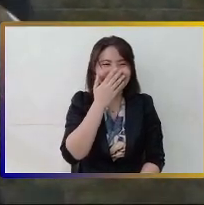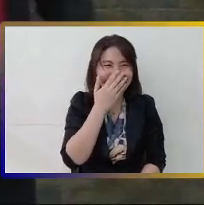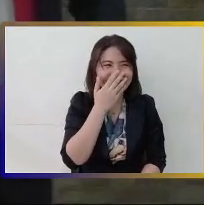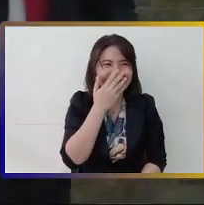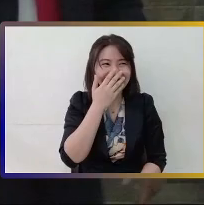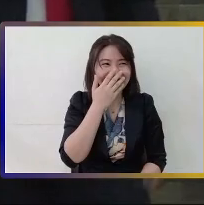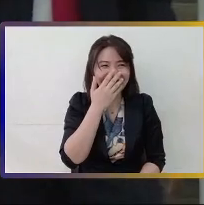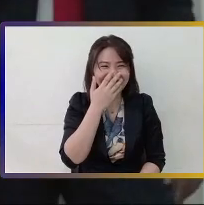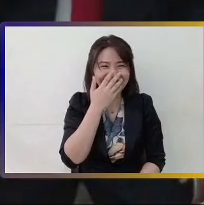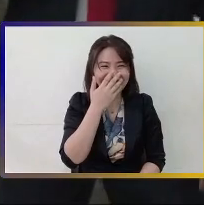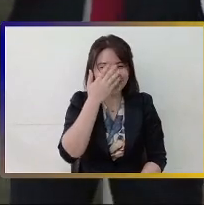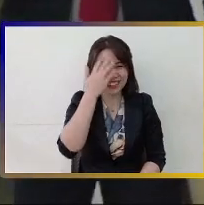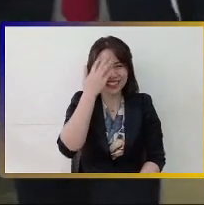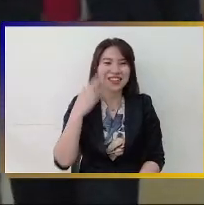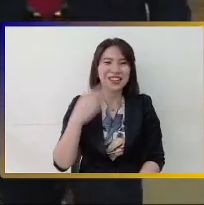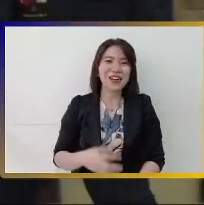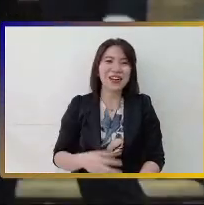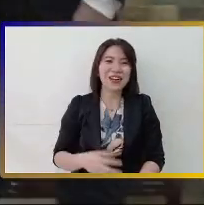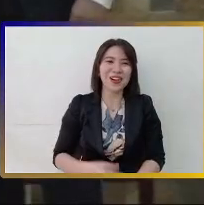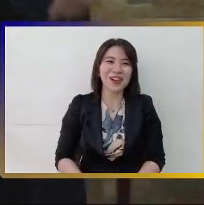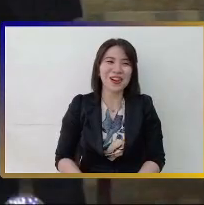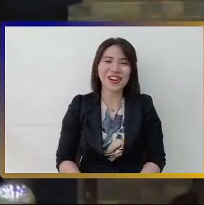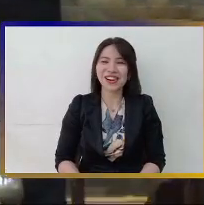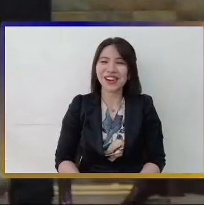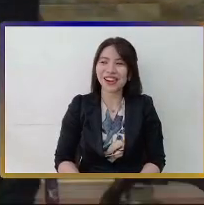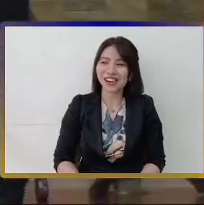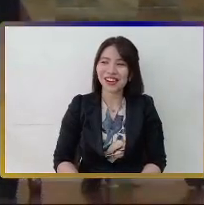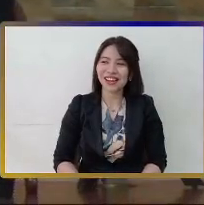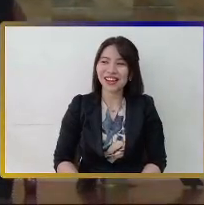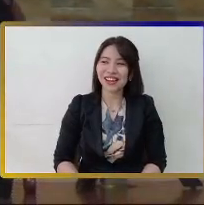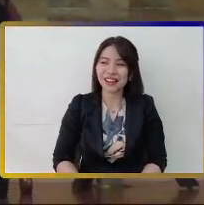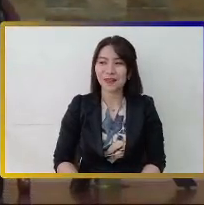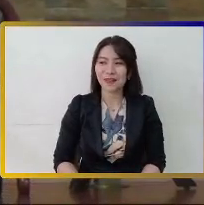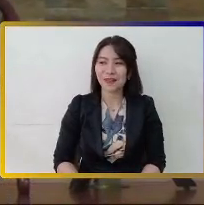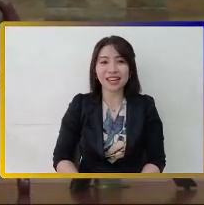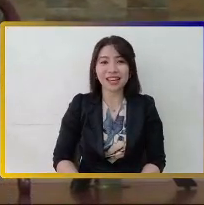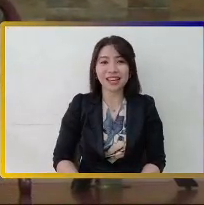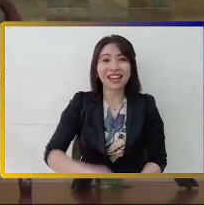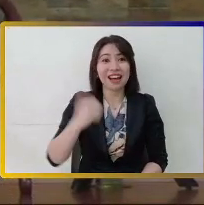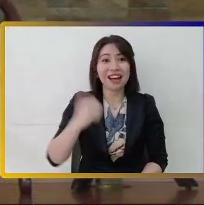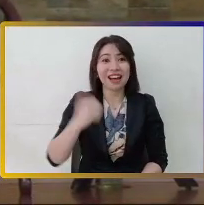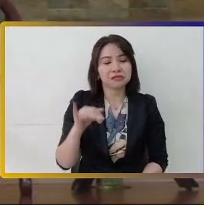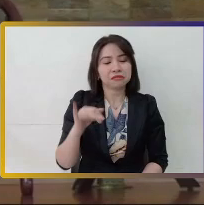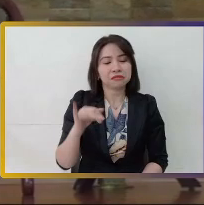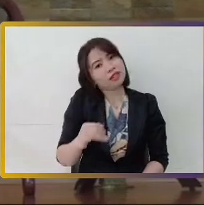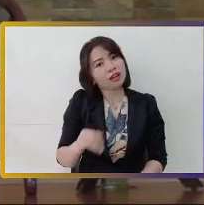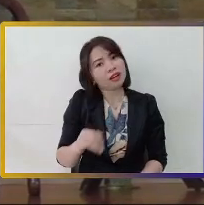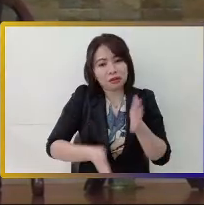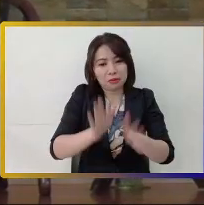Yun na bang iba sa inyo, ang ginagawa nyo naman, pinipilit nyo naman yung tainga nyo, padikitin sa balikat, pag naglalakad.